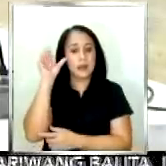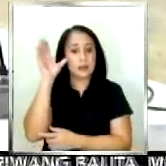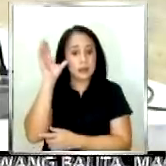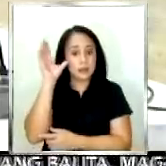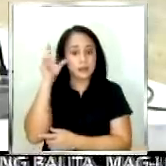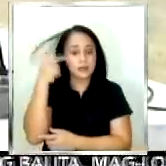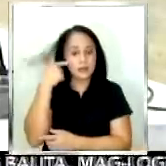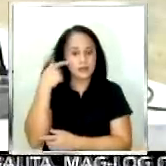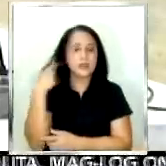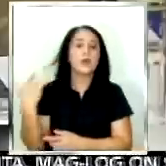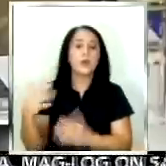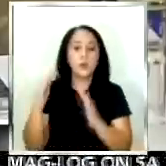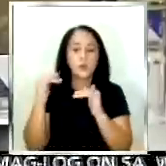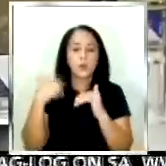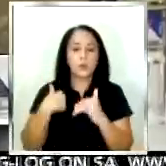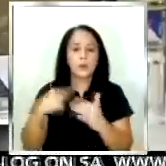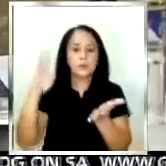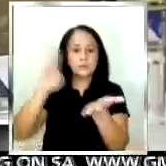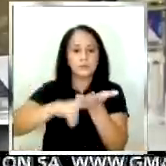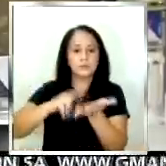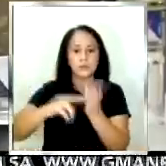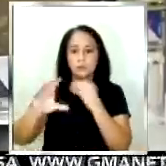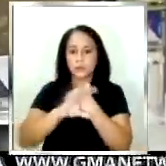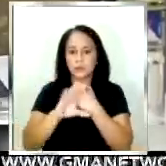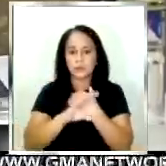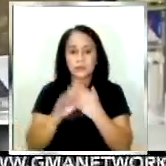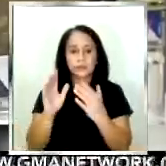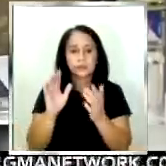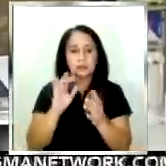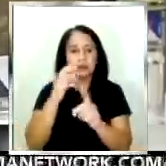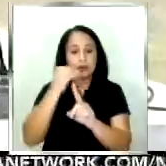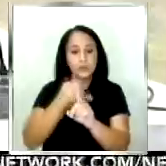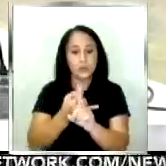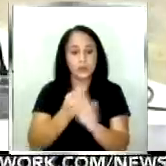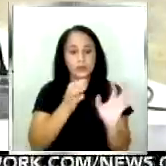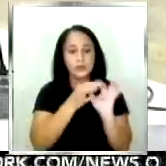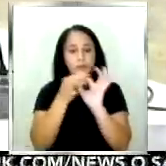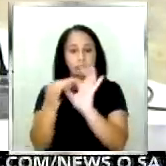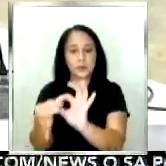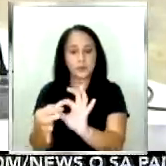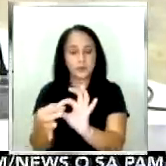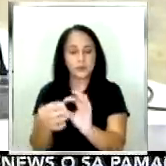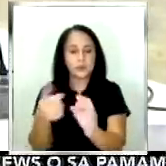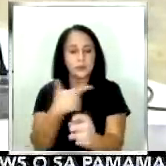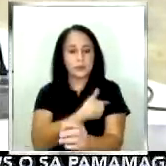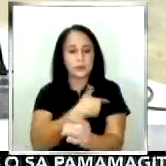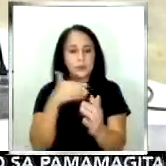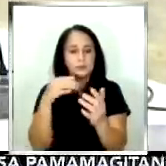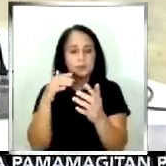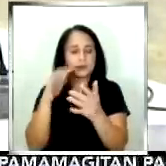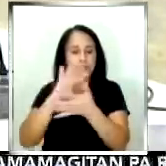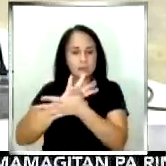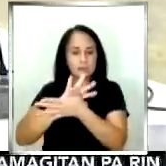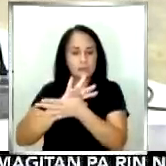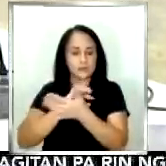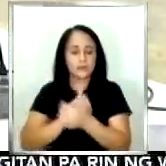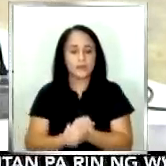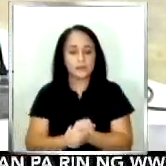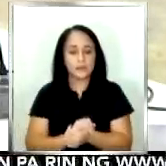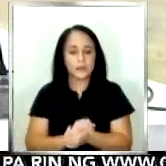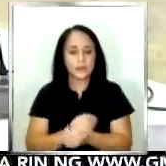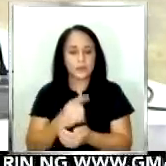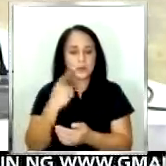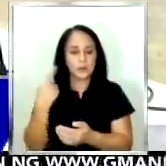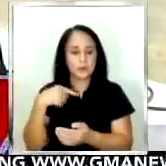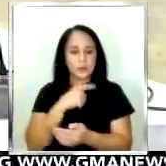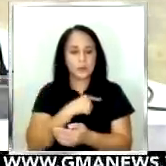inaasahang mapipirmahang kontrata sa Enero kaugnay sa bakuna kontra COVID. The earliest, sir, is May, sir. We are already 85%